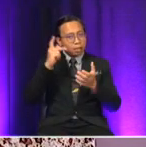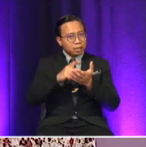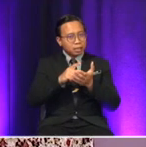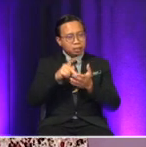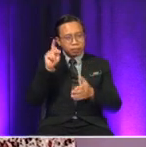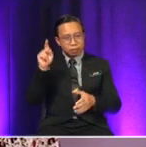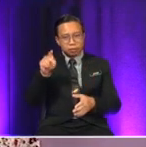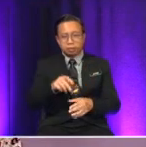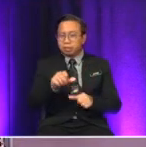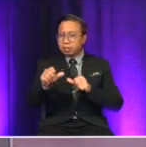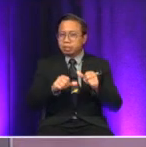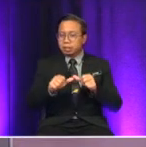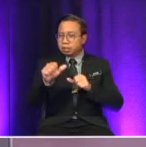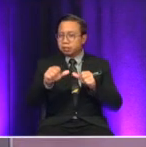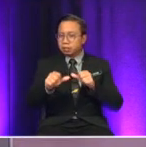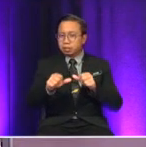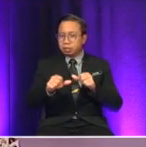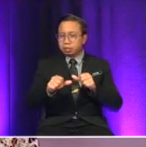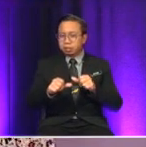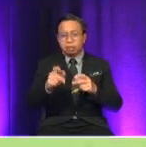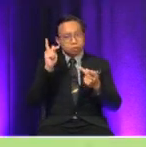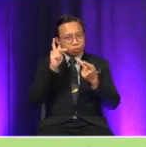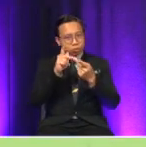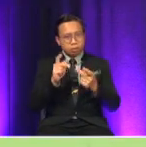pasti jenis aktiviti yang sesuai?